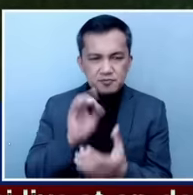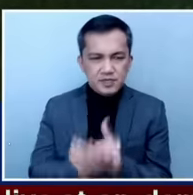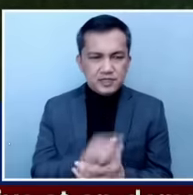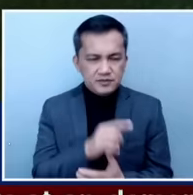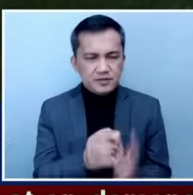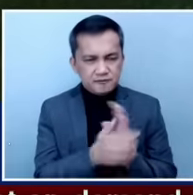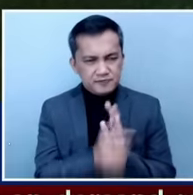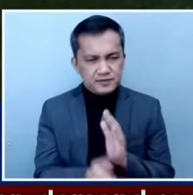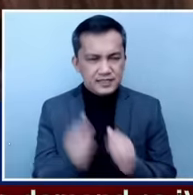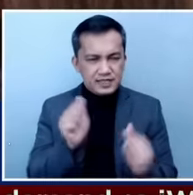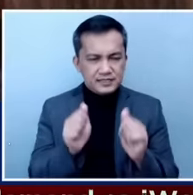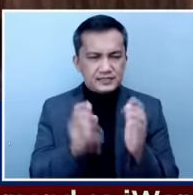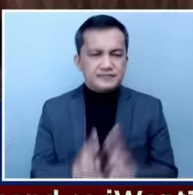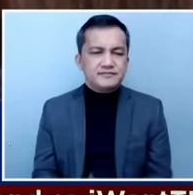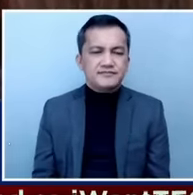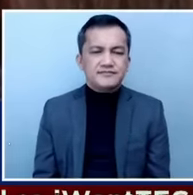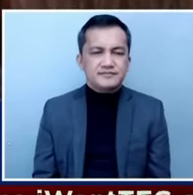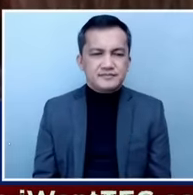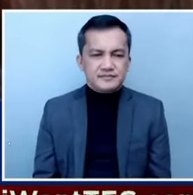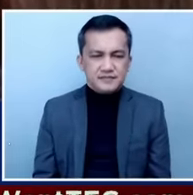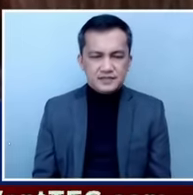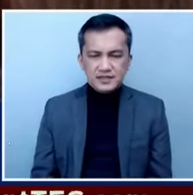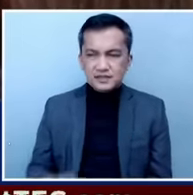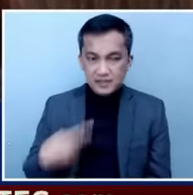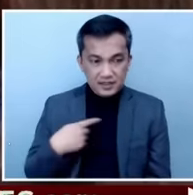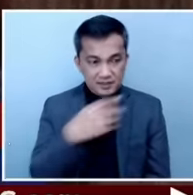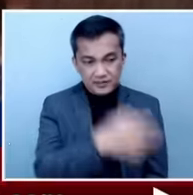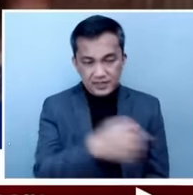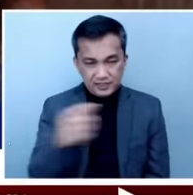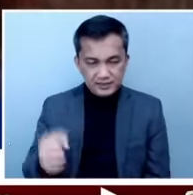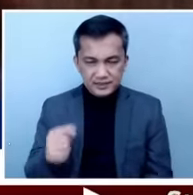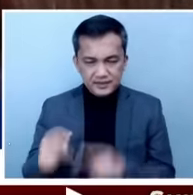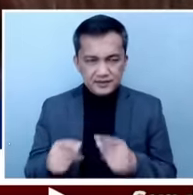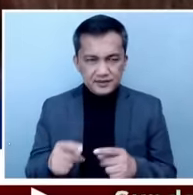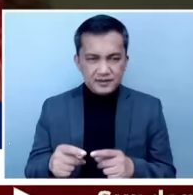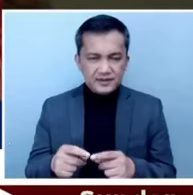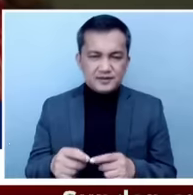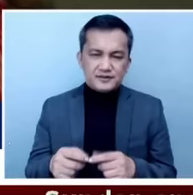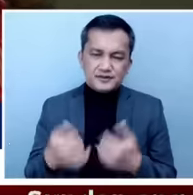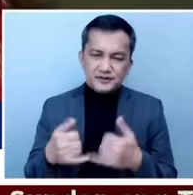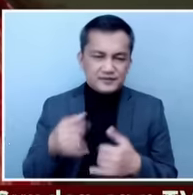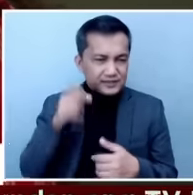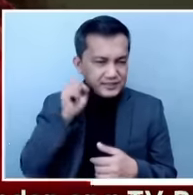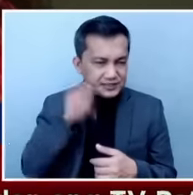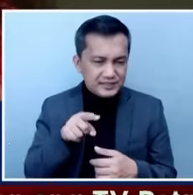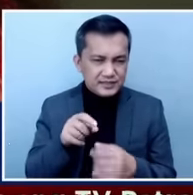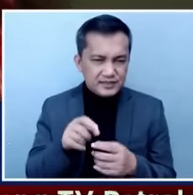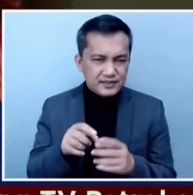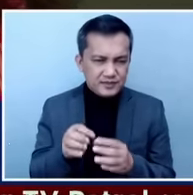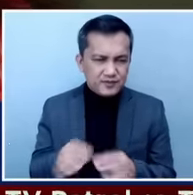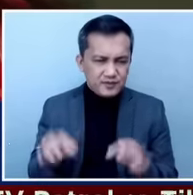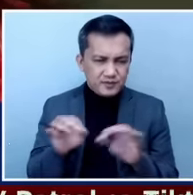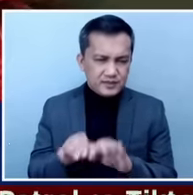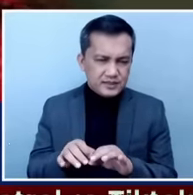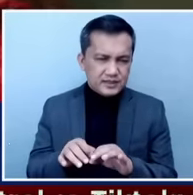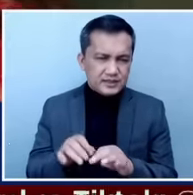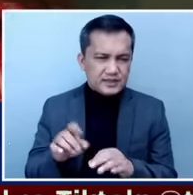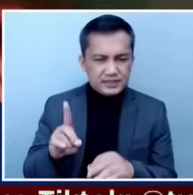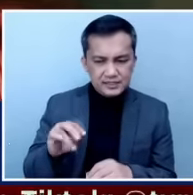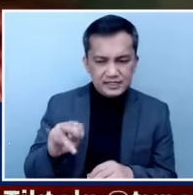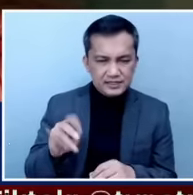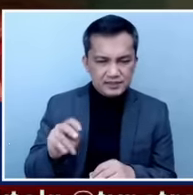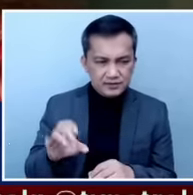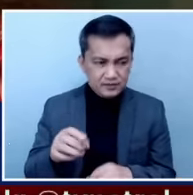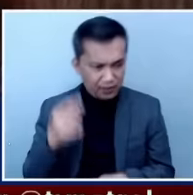kakayahan ng aktres. When you have to hire people to play sisters, that dynamic is so important. And I think Liza thought I was